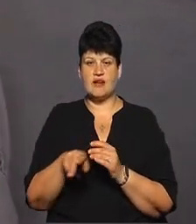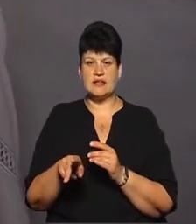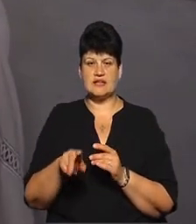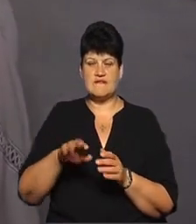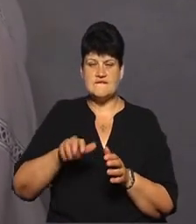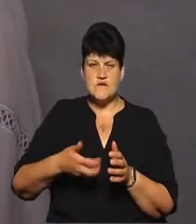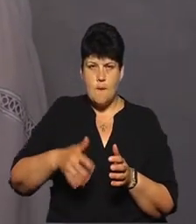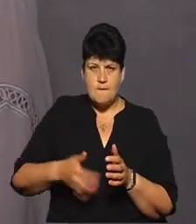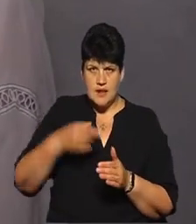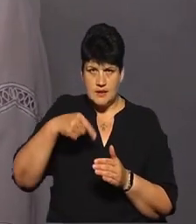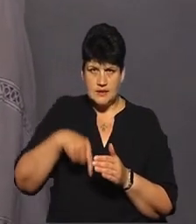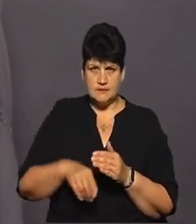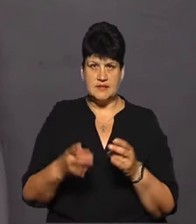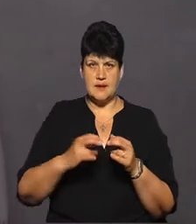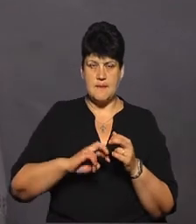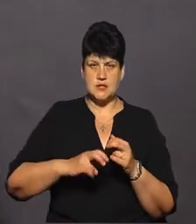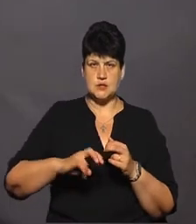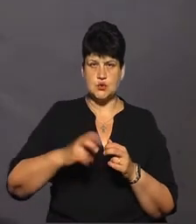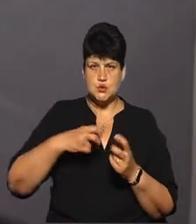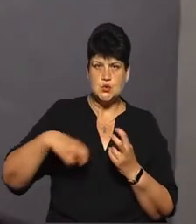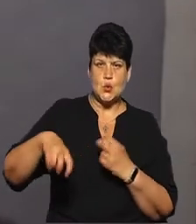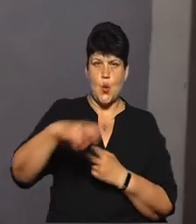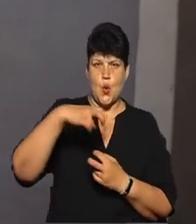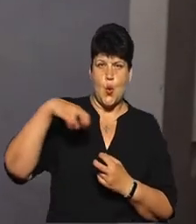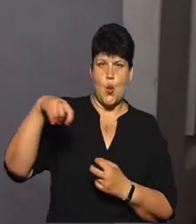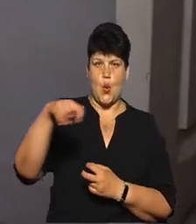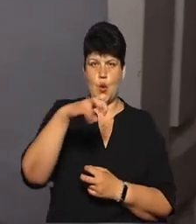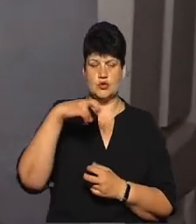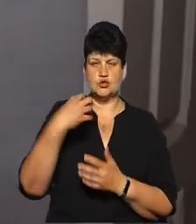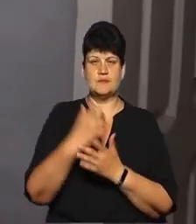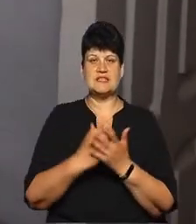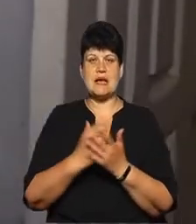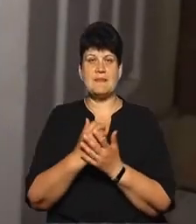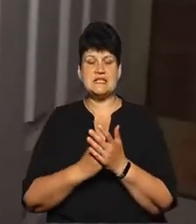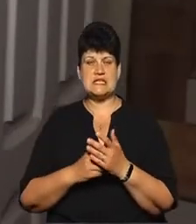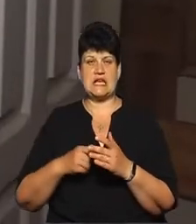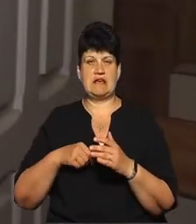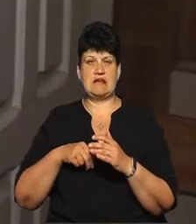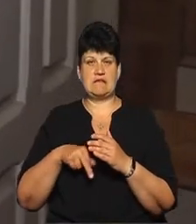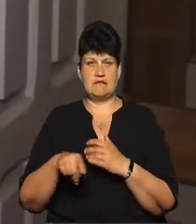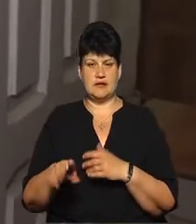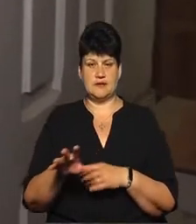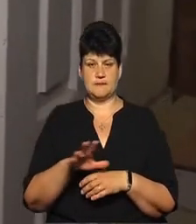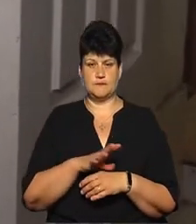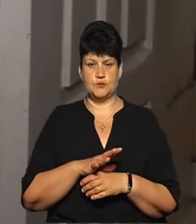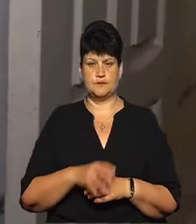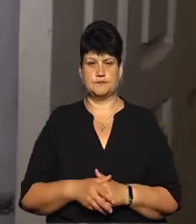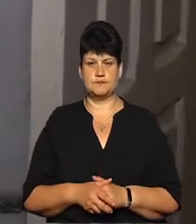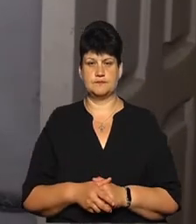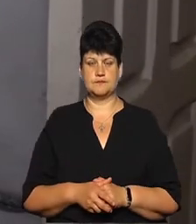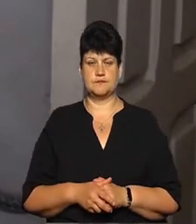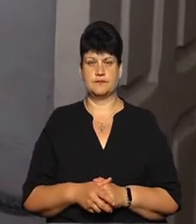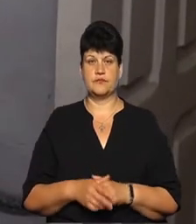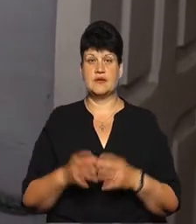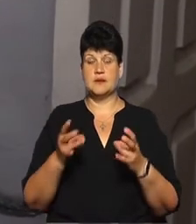такі гвинтові сходи для того, щоб запасний вихід з цього укриття так як найпростішого. Хотів би ще сказати, що